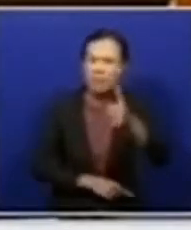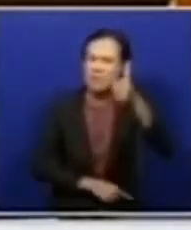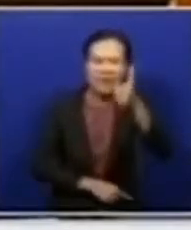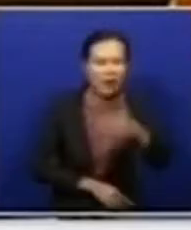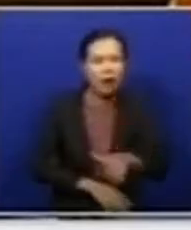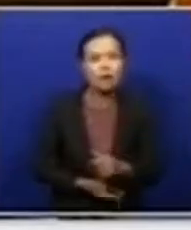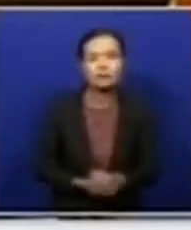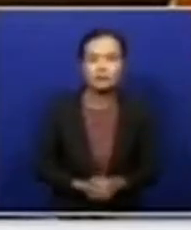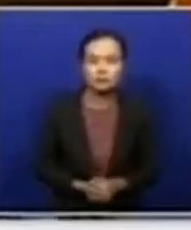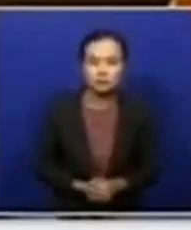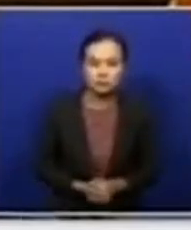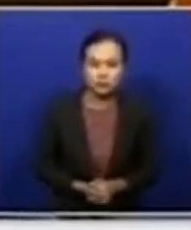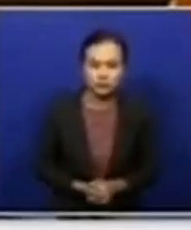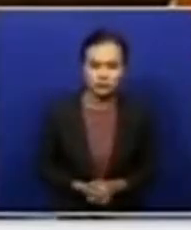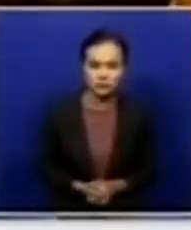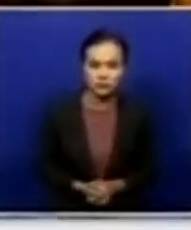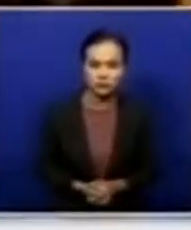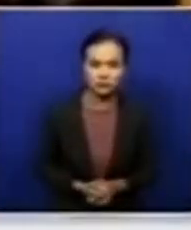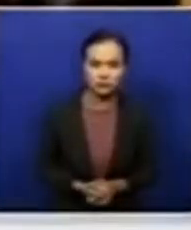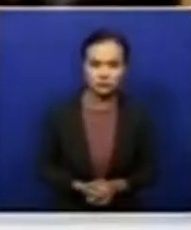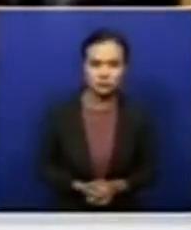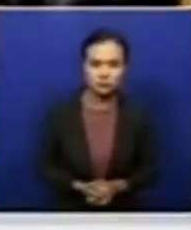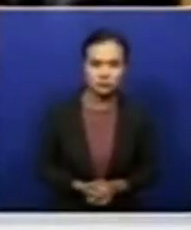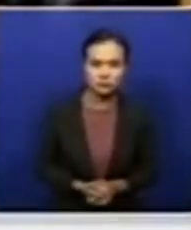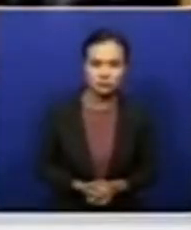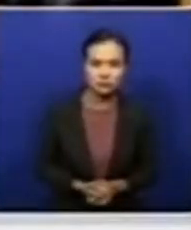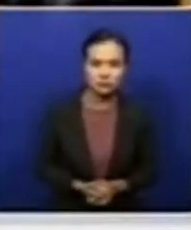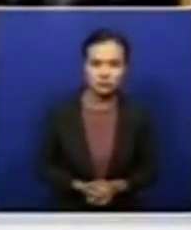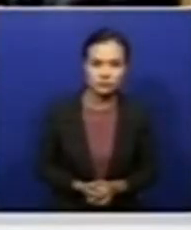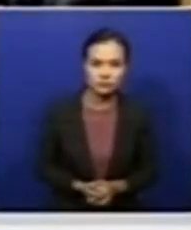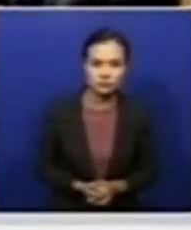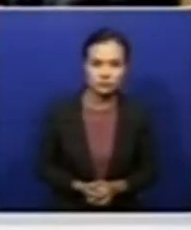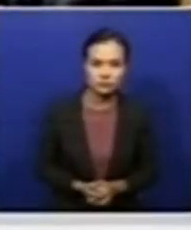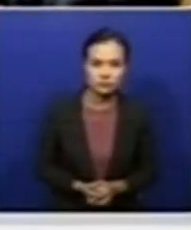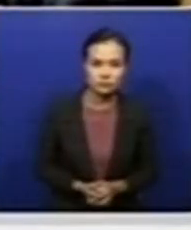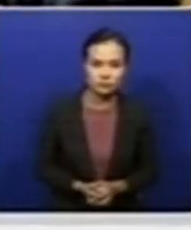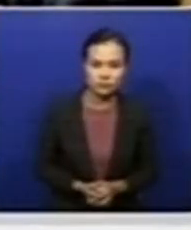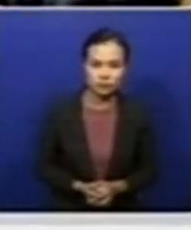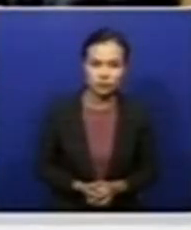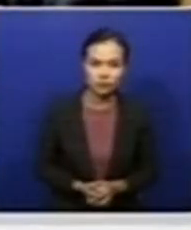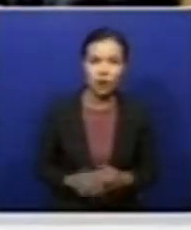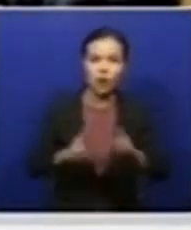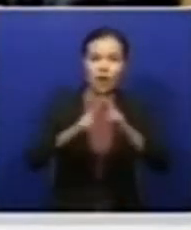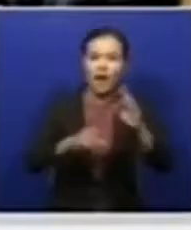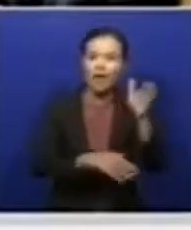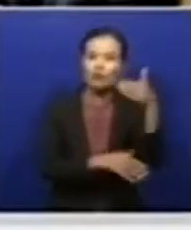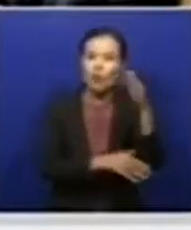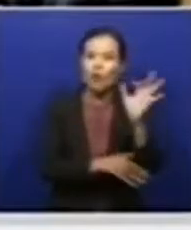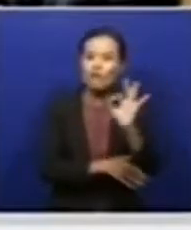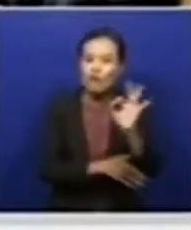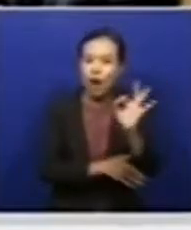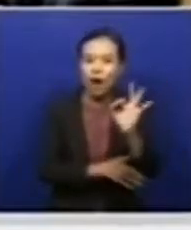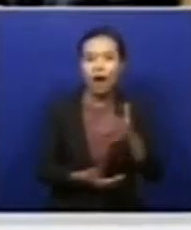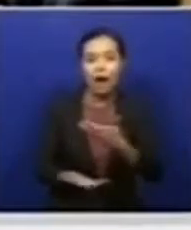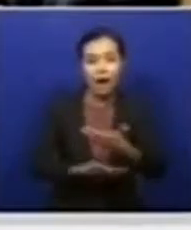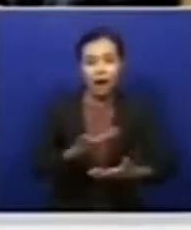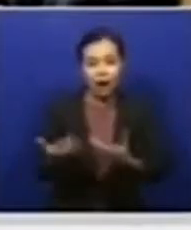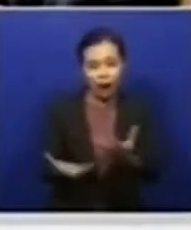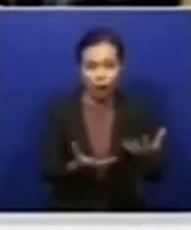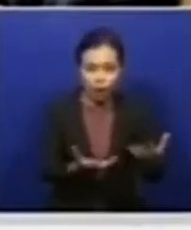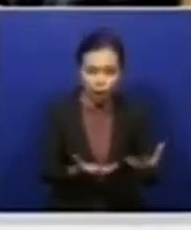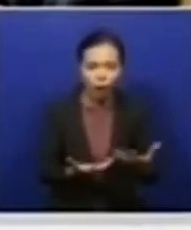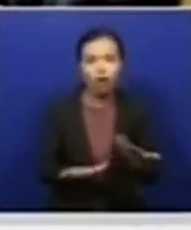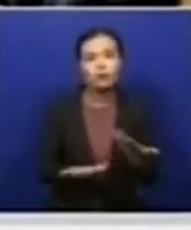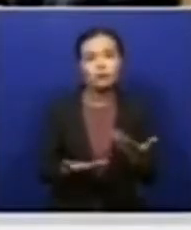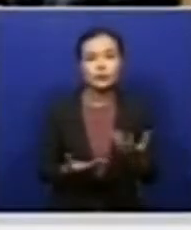สุดท้ายแล้วเนี่ยตอนแรกก็ต้องไปร้านธงฟ้าหมด ธงฟ้าครับก็ขายรายเครื่องอุปโภคบริโภคซึ่งโอเ